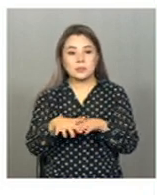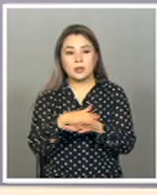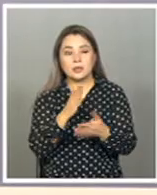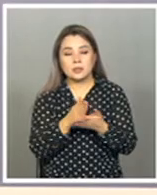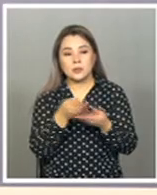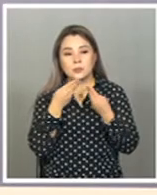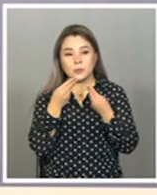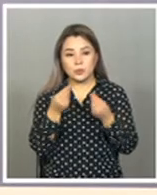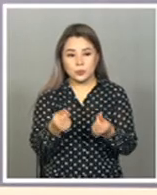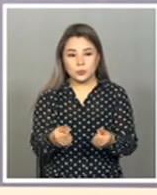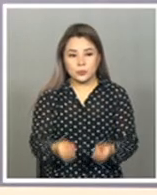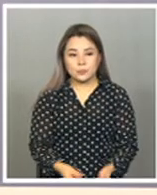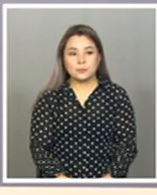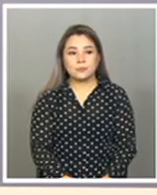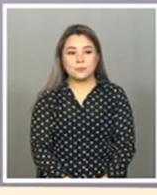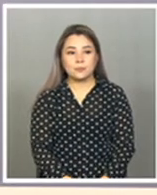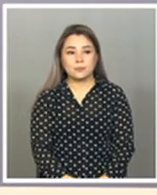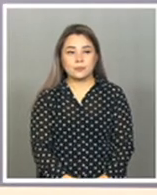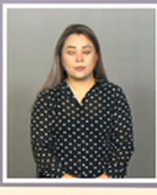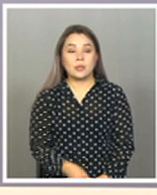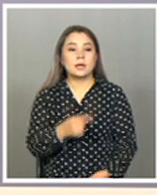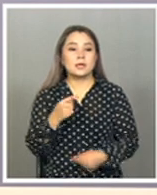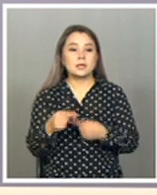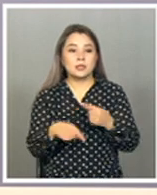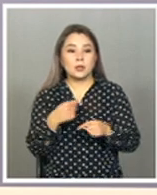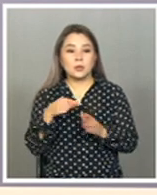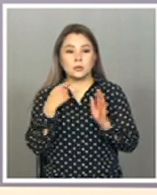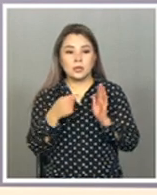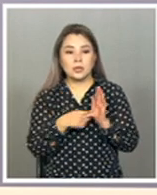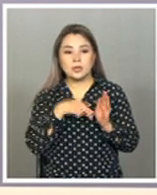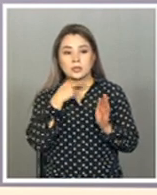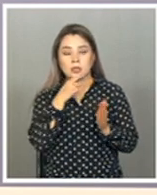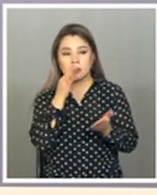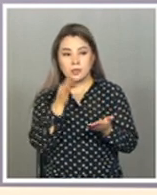көтеру. Келесі яшықтағы сұрақты көрейік.